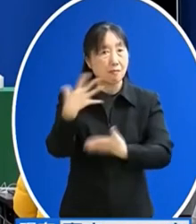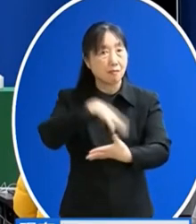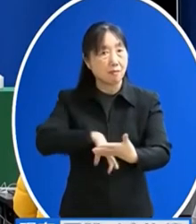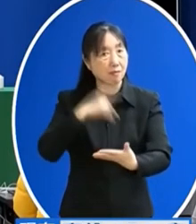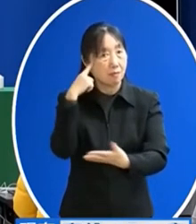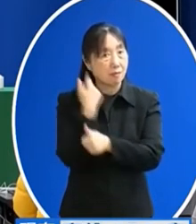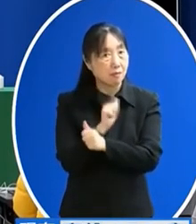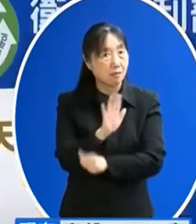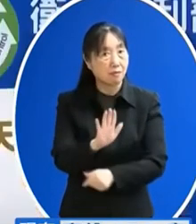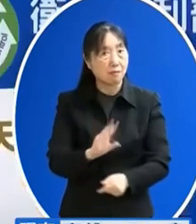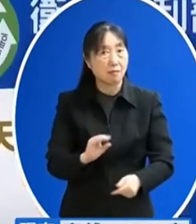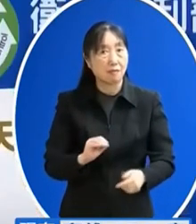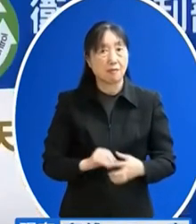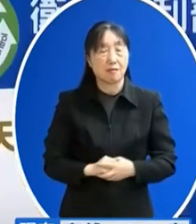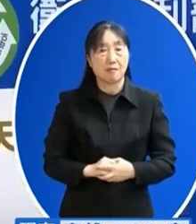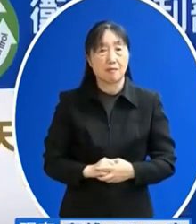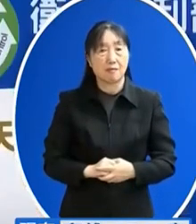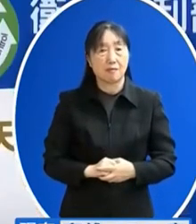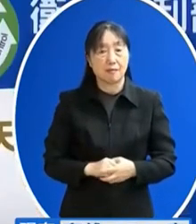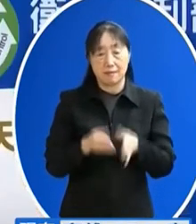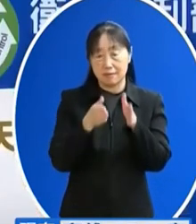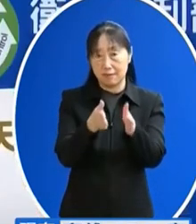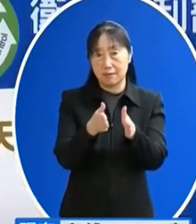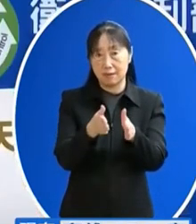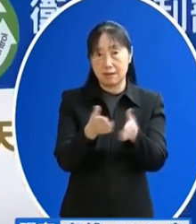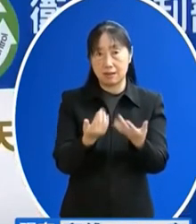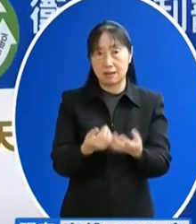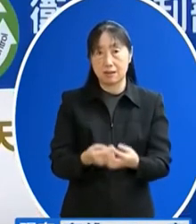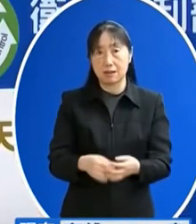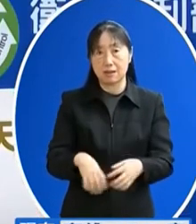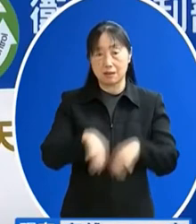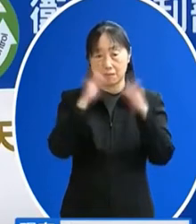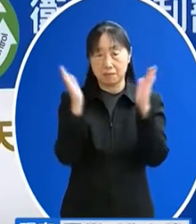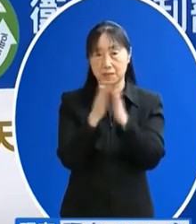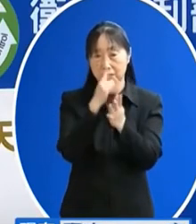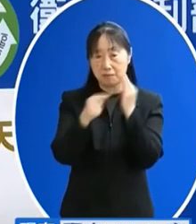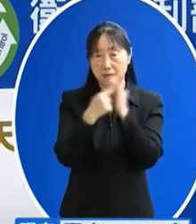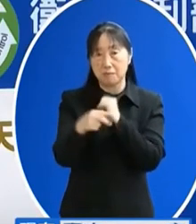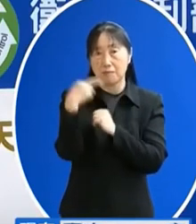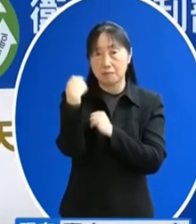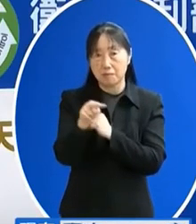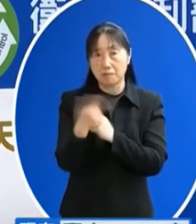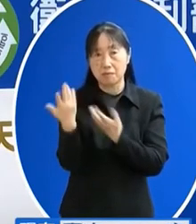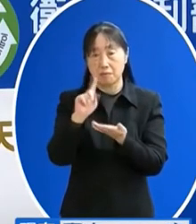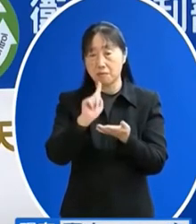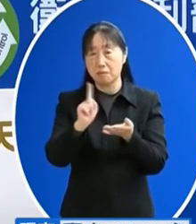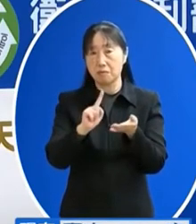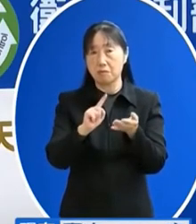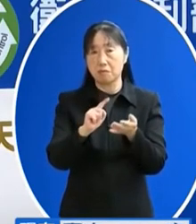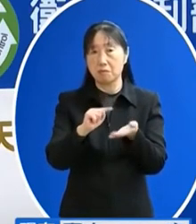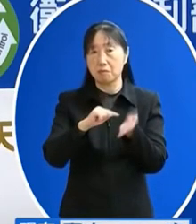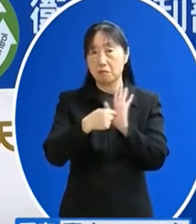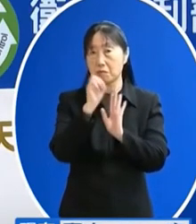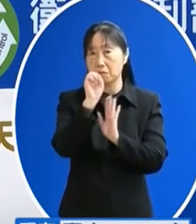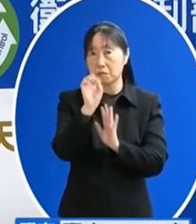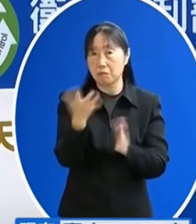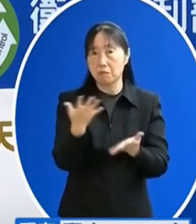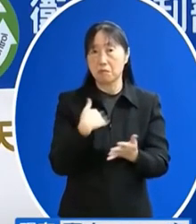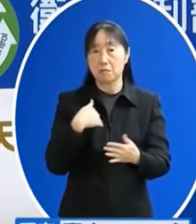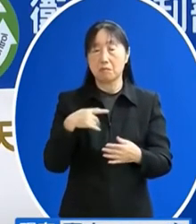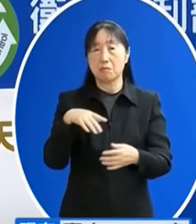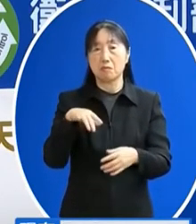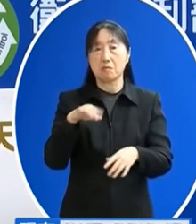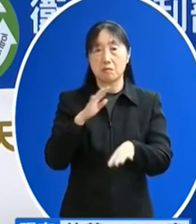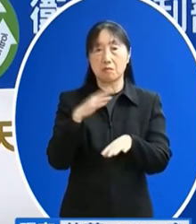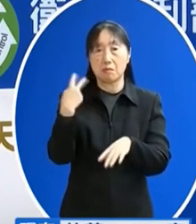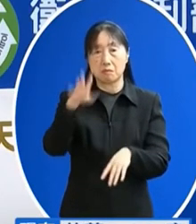量？ 现在整个不管是在总量的管制或总量的警示，那我们会看看交通部的一个